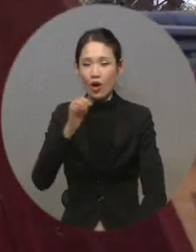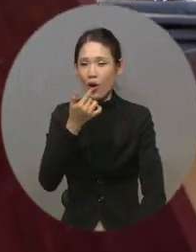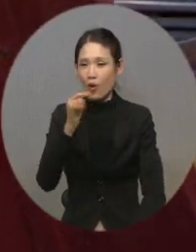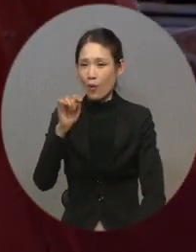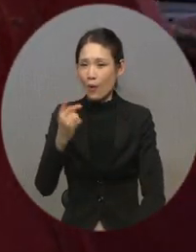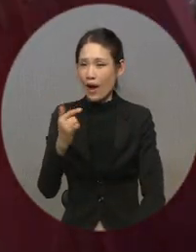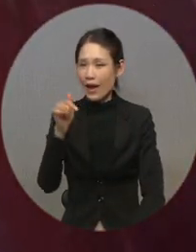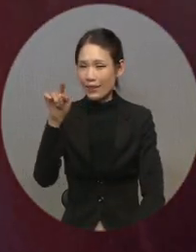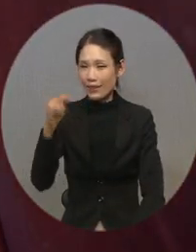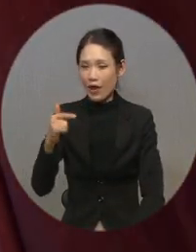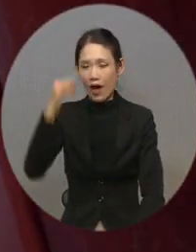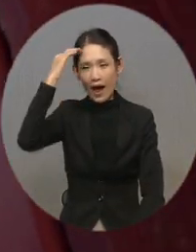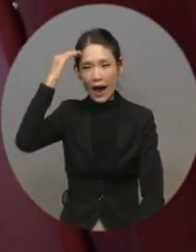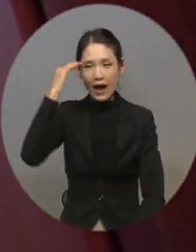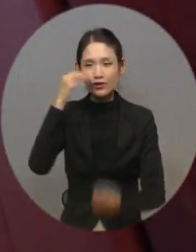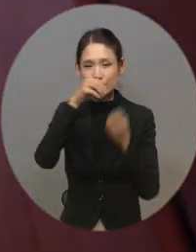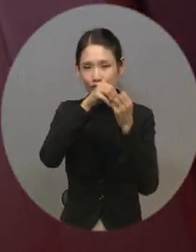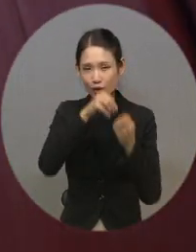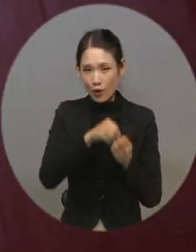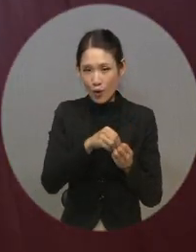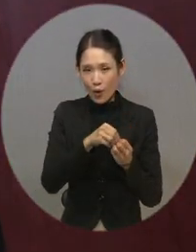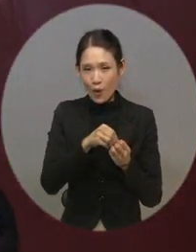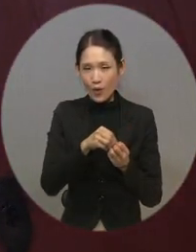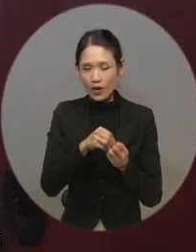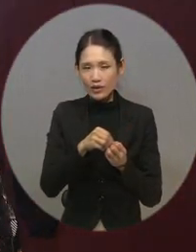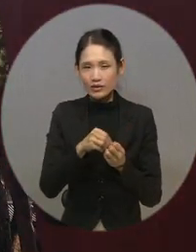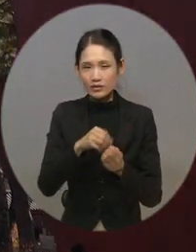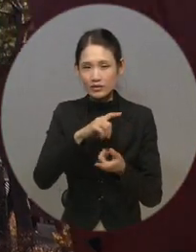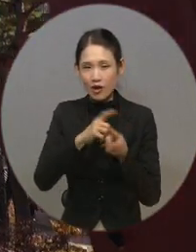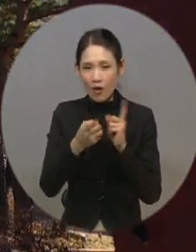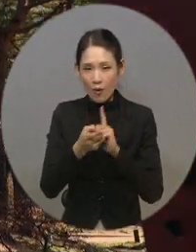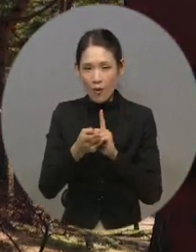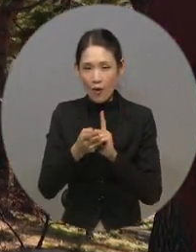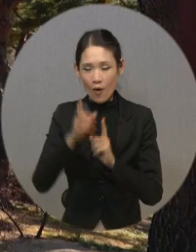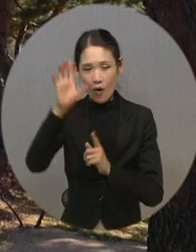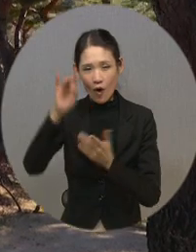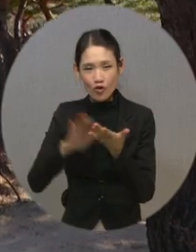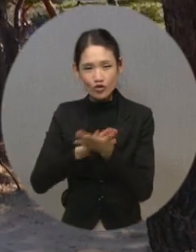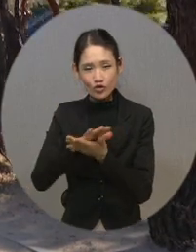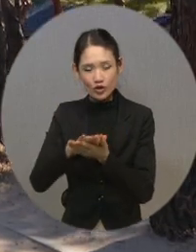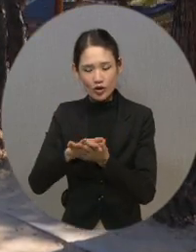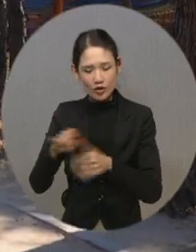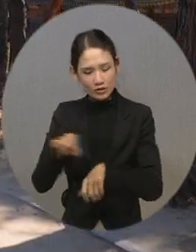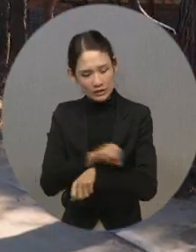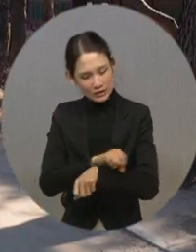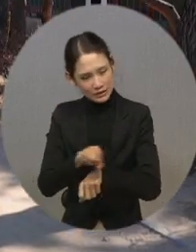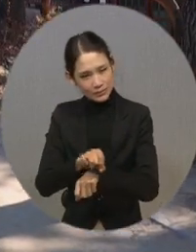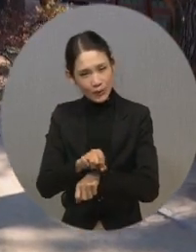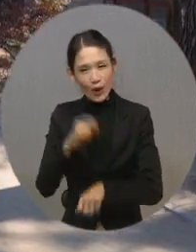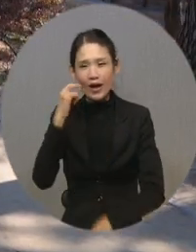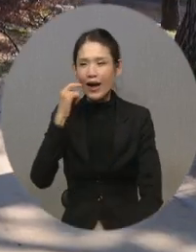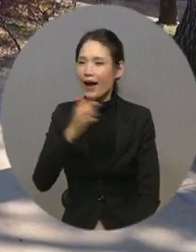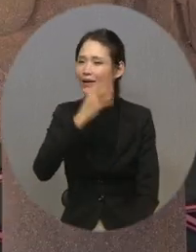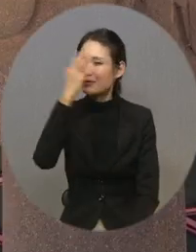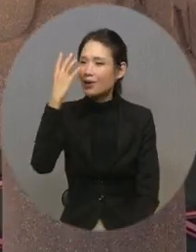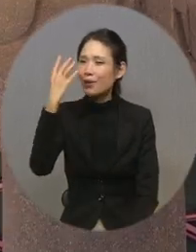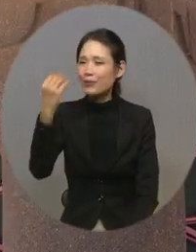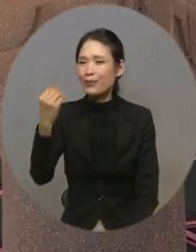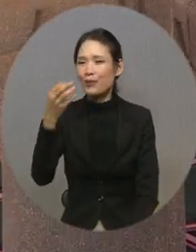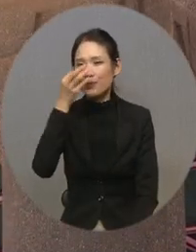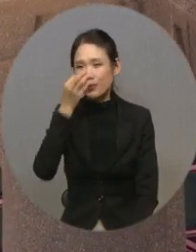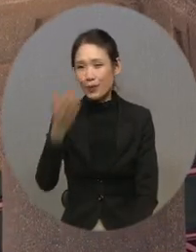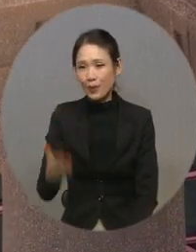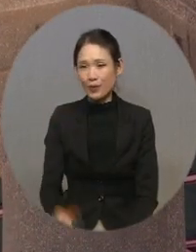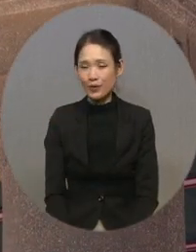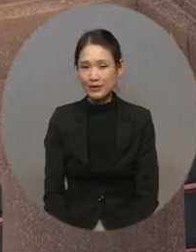정관헌은 한국 전통 양식과 서양의 양식이 어우러져 독특한 아름다움을 뽐내고 있는 곳입니다.